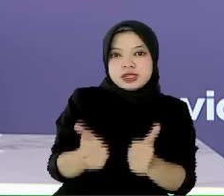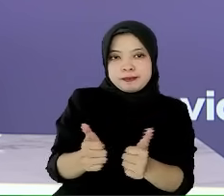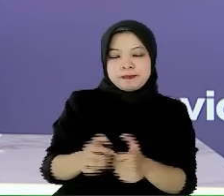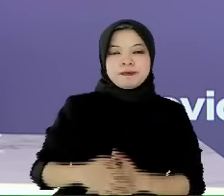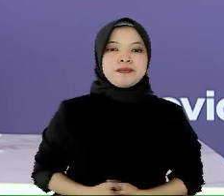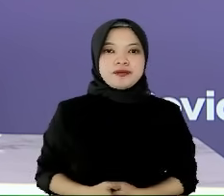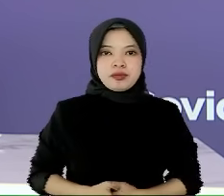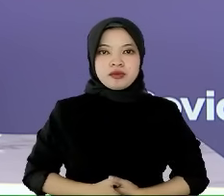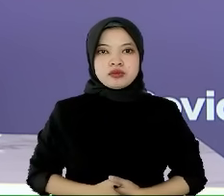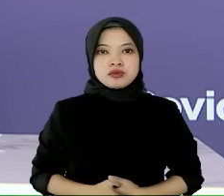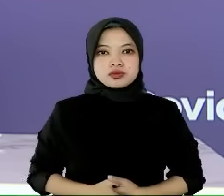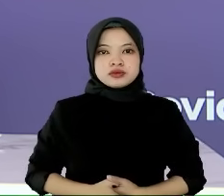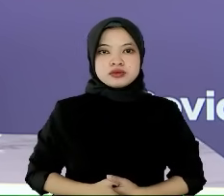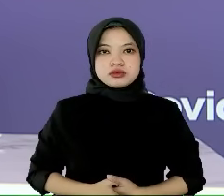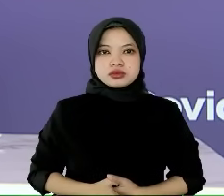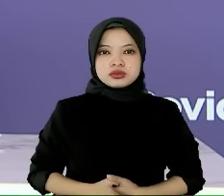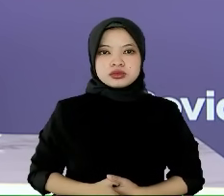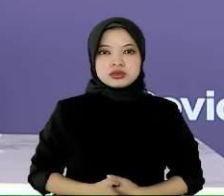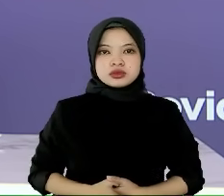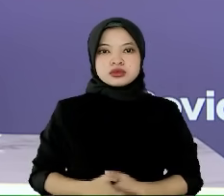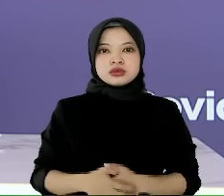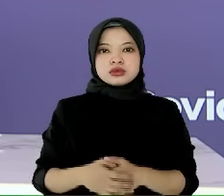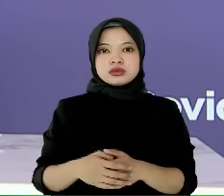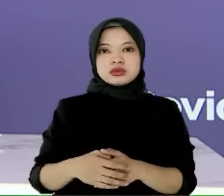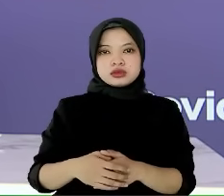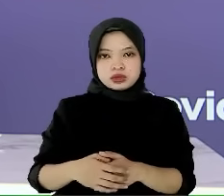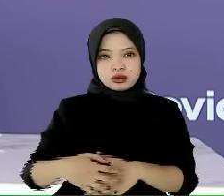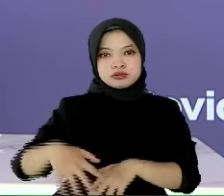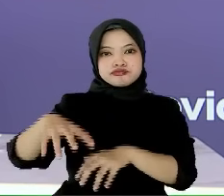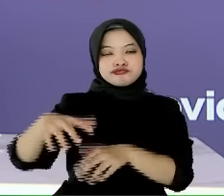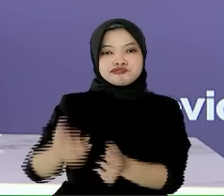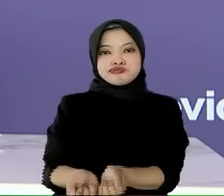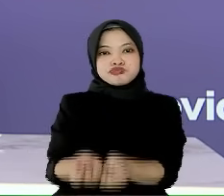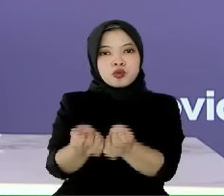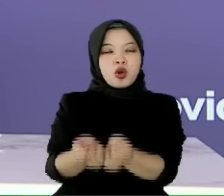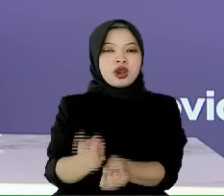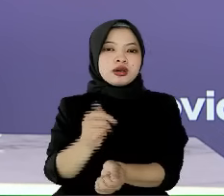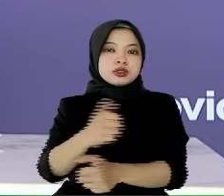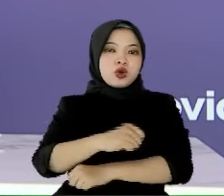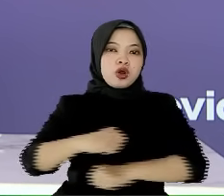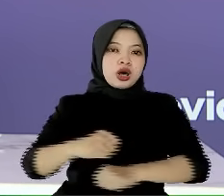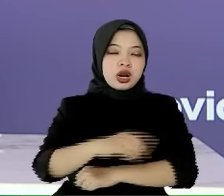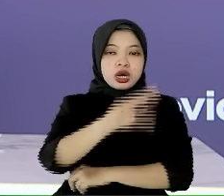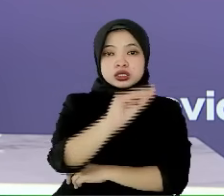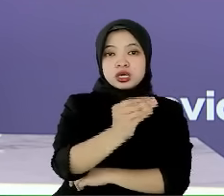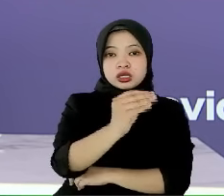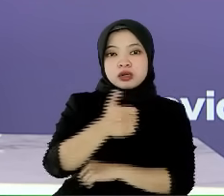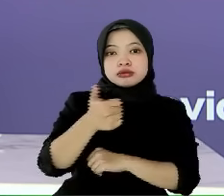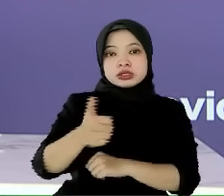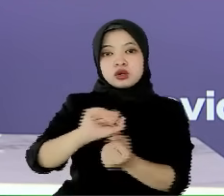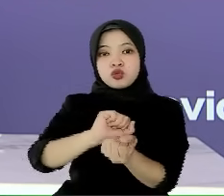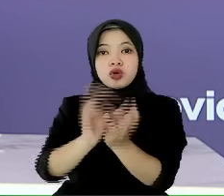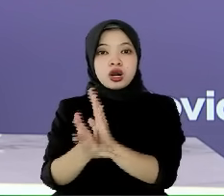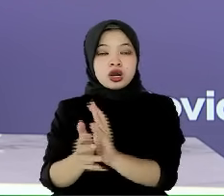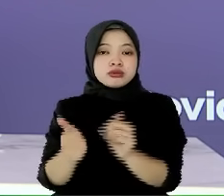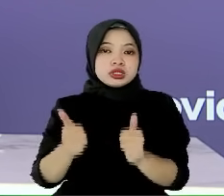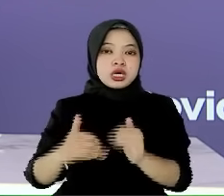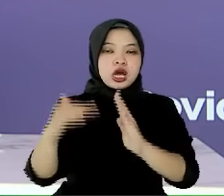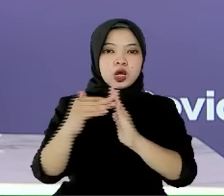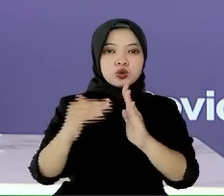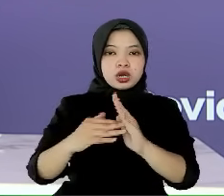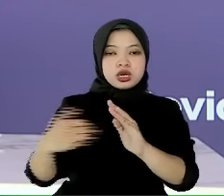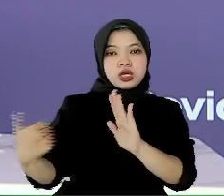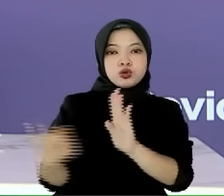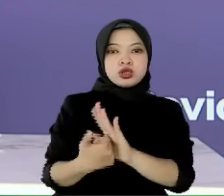Kompetisi Development Basketball League atau DBL dapat dilaksanakan di Jakarta dan Surabaya dengan ketentuan